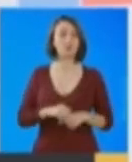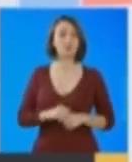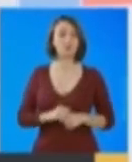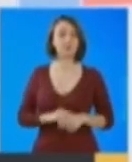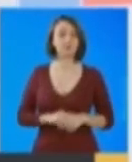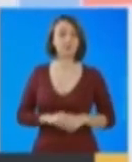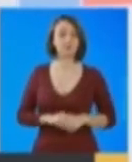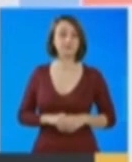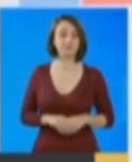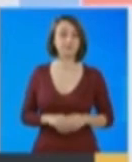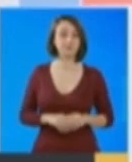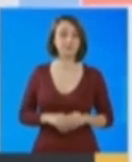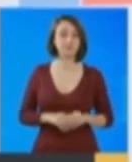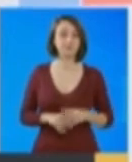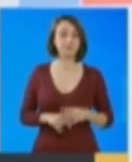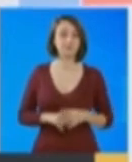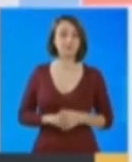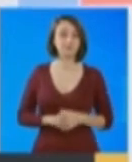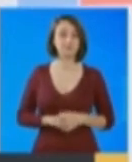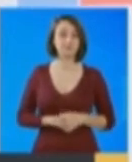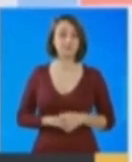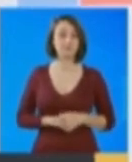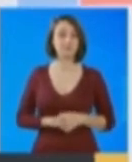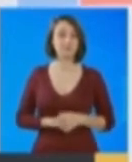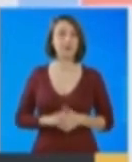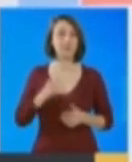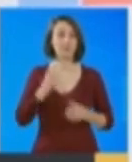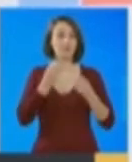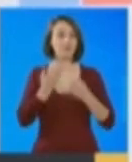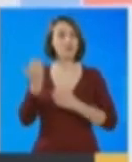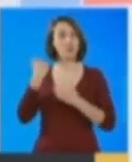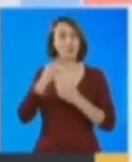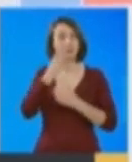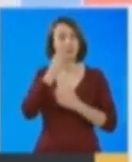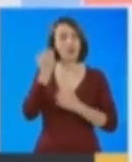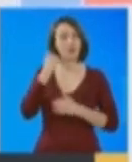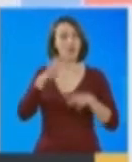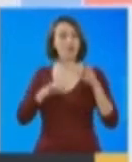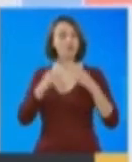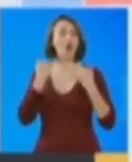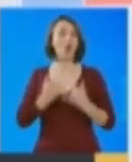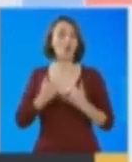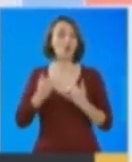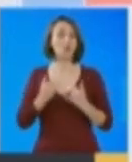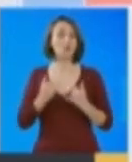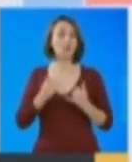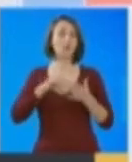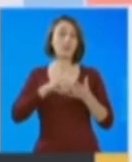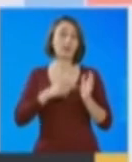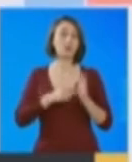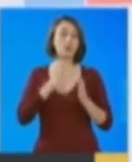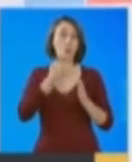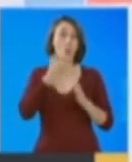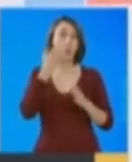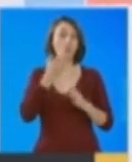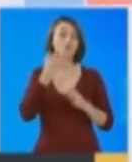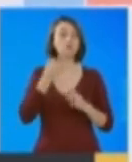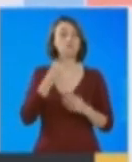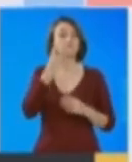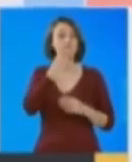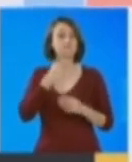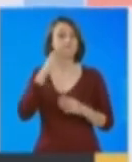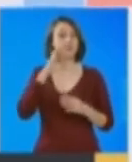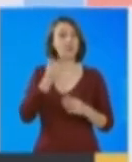despre dumneavoastră în acest context au apărut înainte de alegeri. Acum, însă Replus se pregătește de un congres. Vi se pare